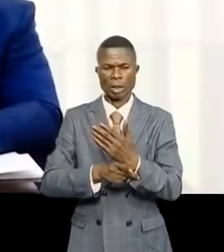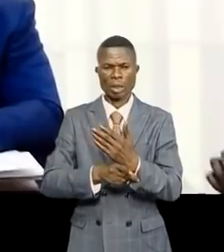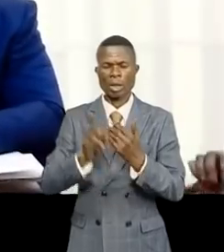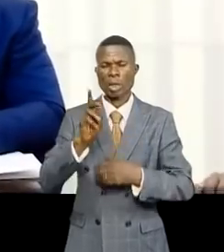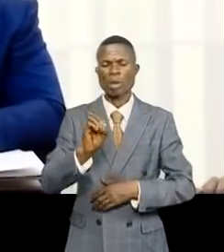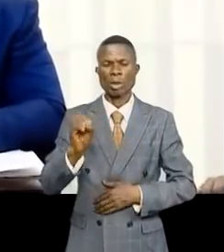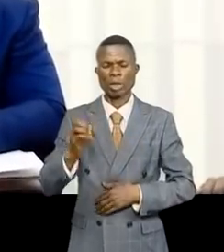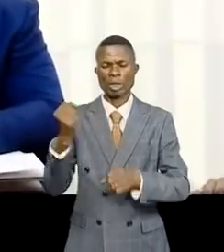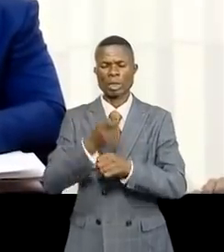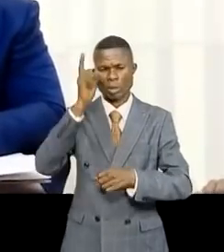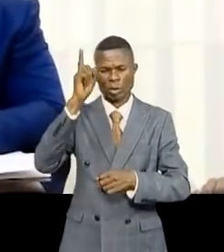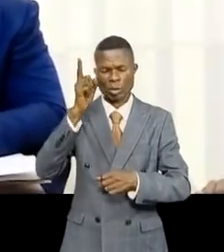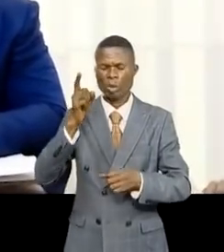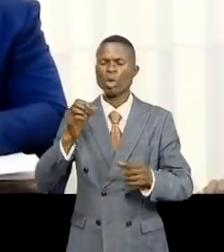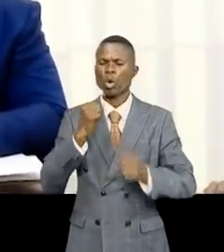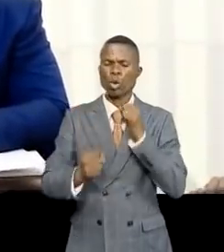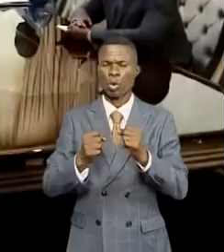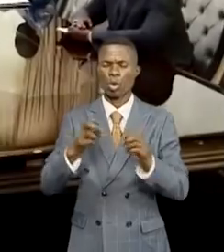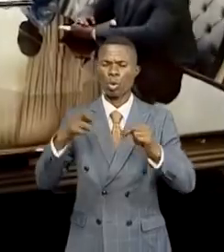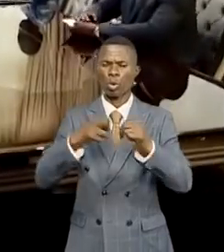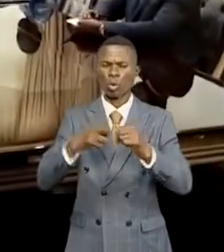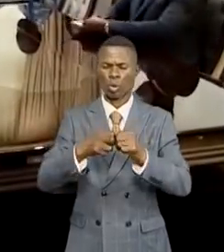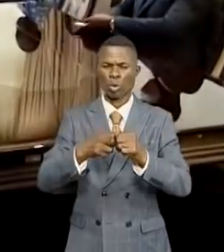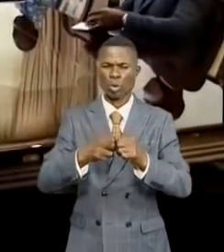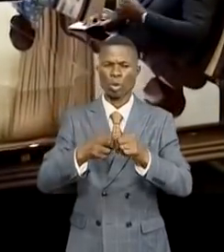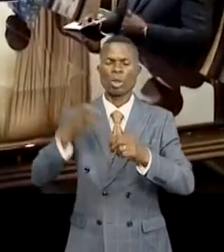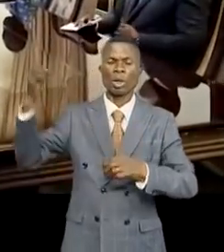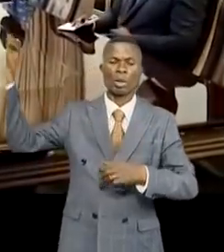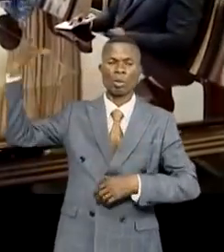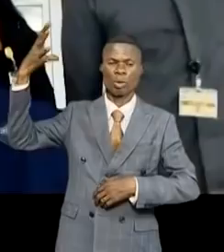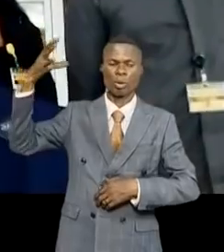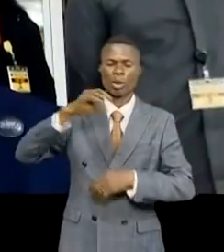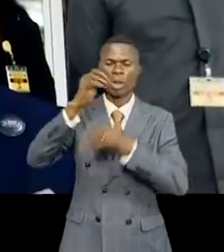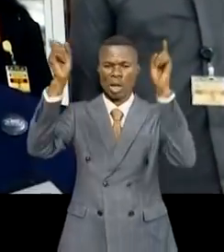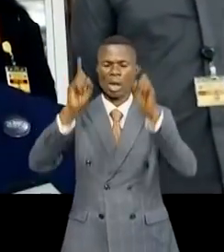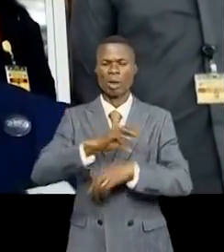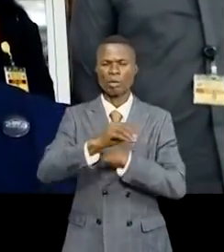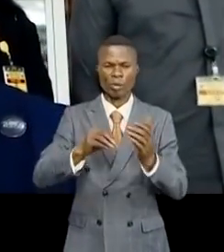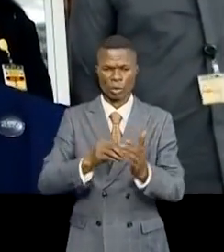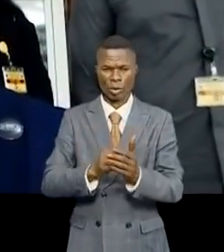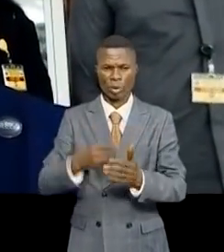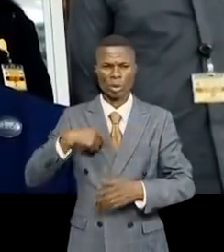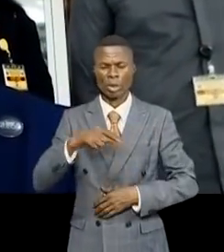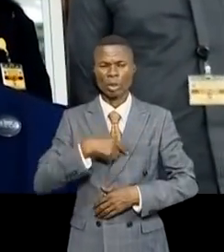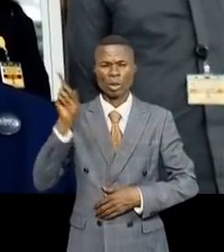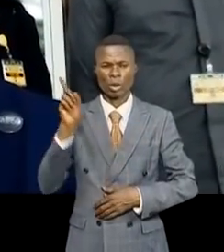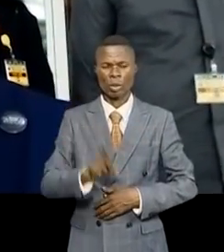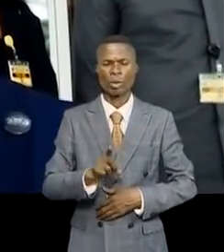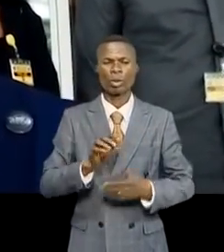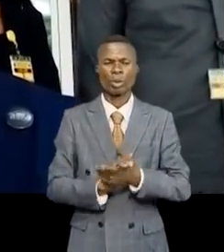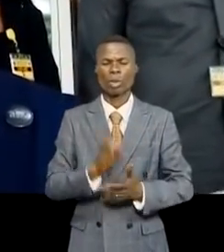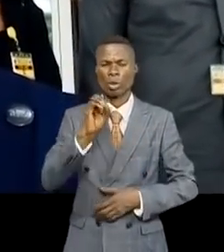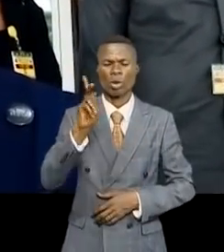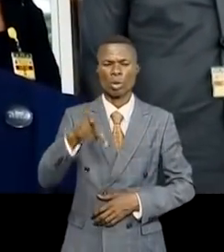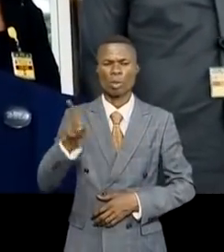premier service de mobilité à énergie électrique et solaire d'Afrique centrale. Nous sommes une société qui s'appelle Mopepe,